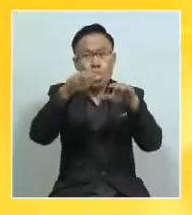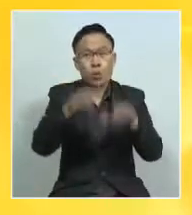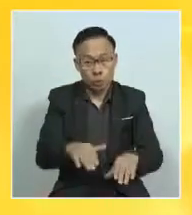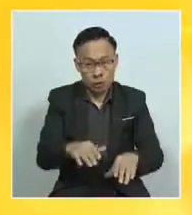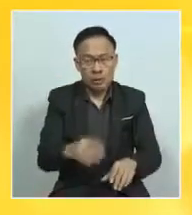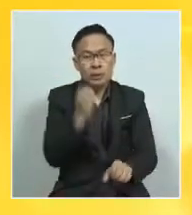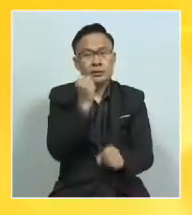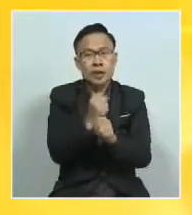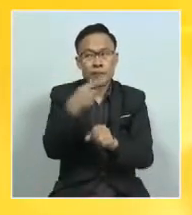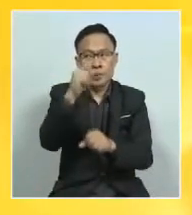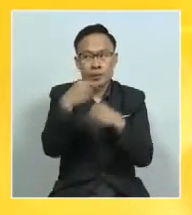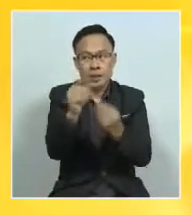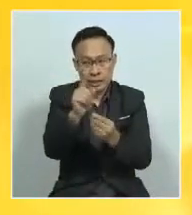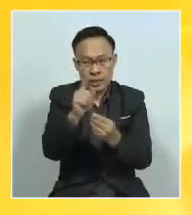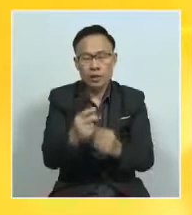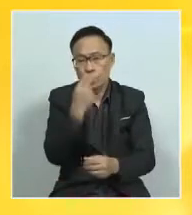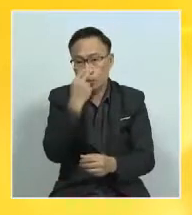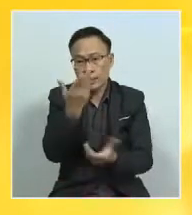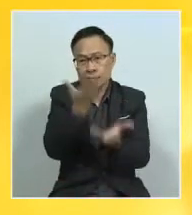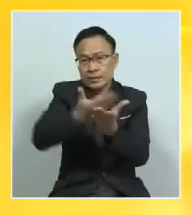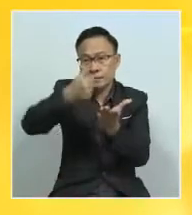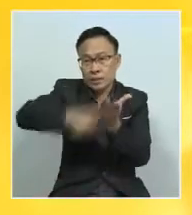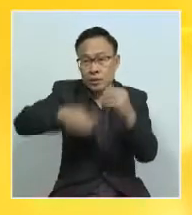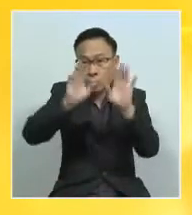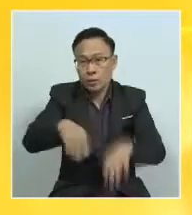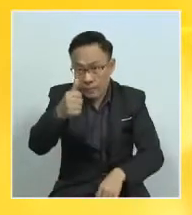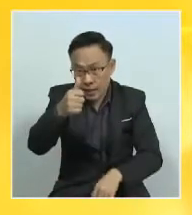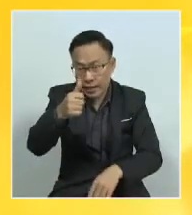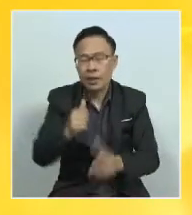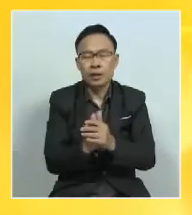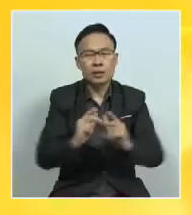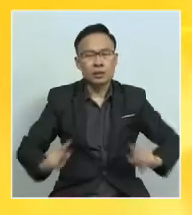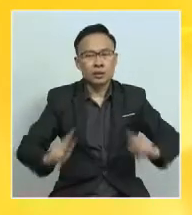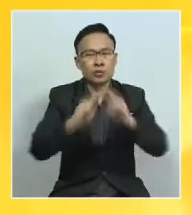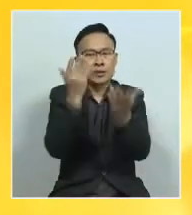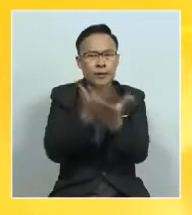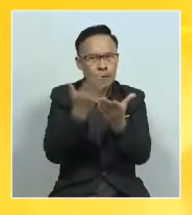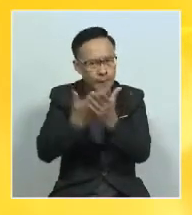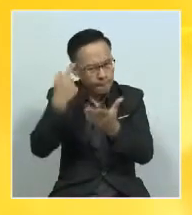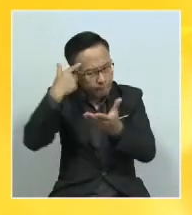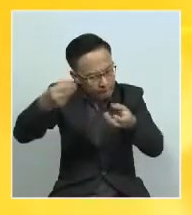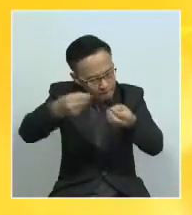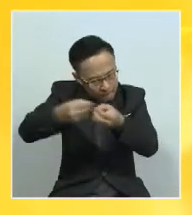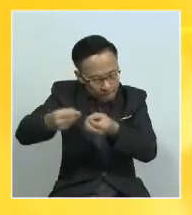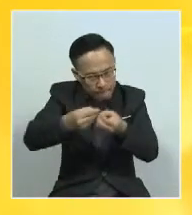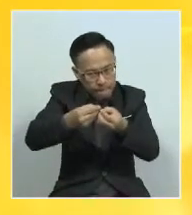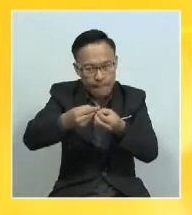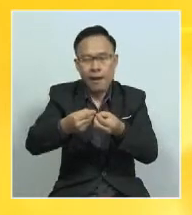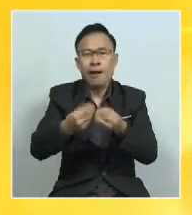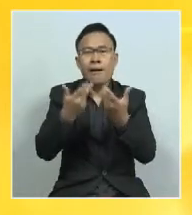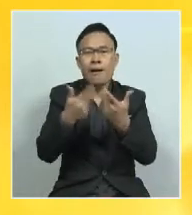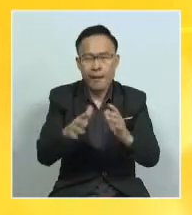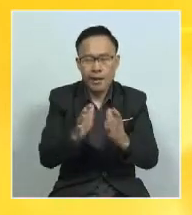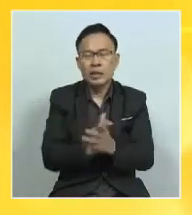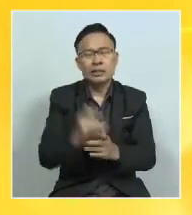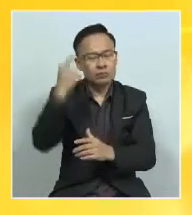อย่างไรบ้างก็ไปหากันมาอย่างเช่นสิทธิเรื่องของการลดหย่อนภาษีทีนี้กระทรวงการคลังเขาก็ไปคิดมาแล้วไปพิจารณามาแล้วก็เห็นสมควรว่าคว